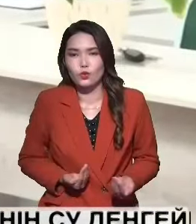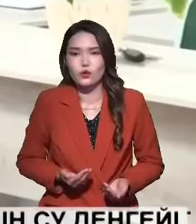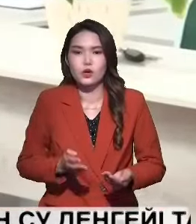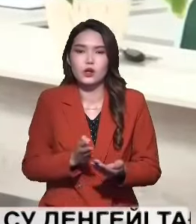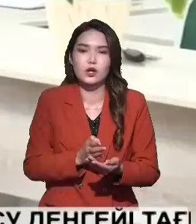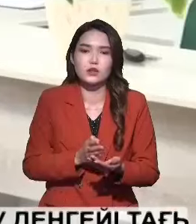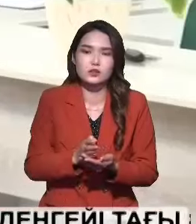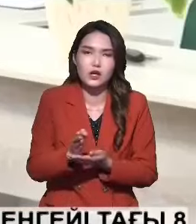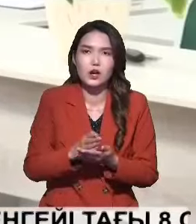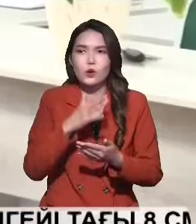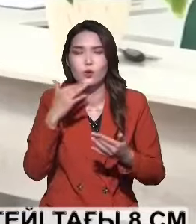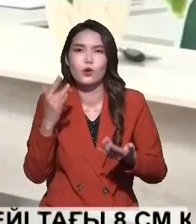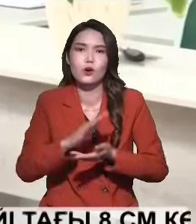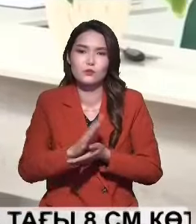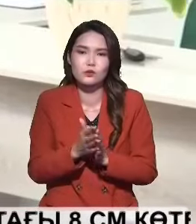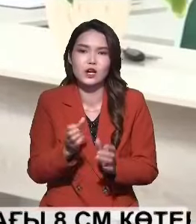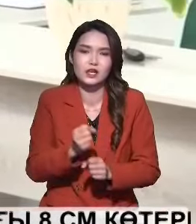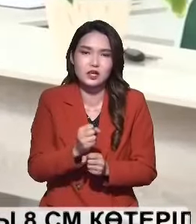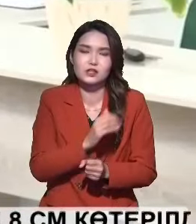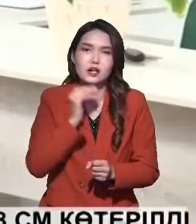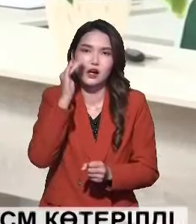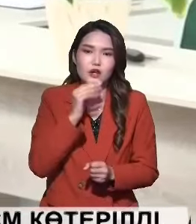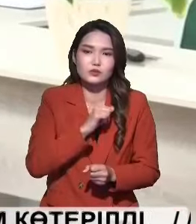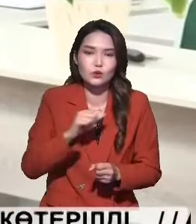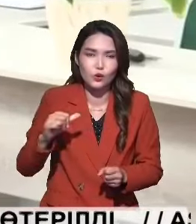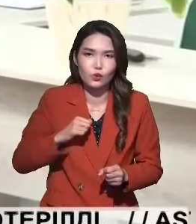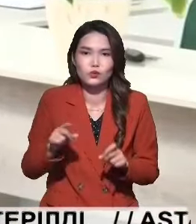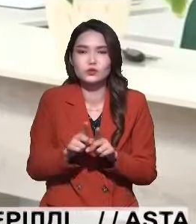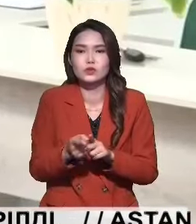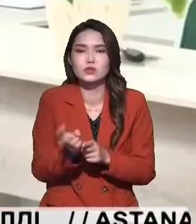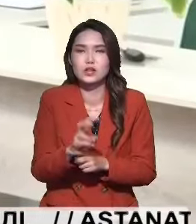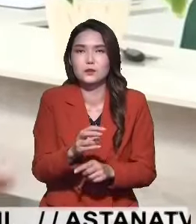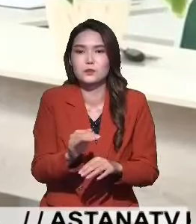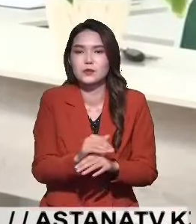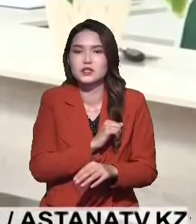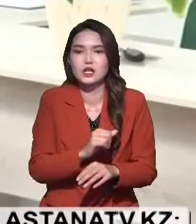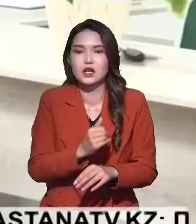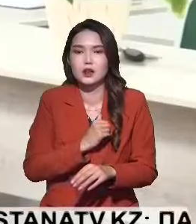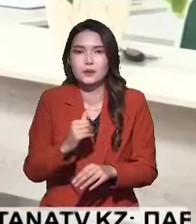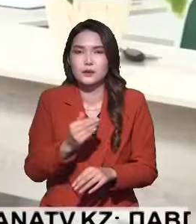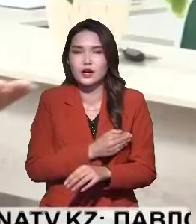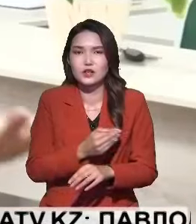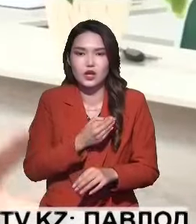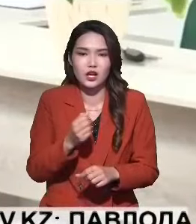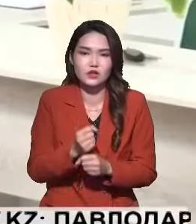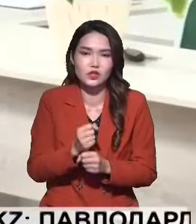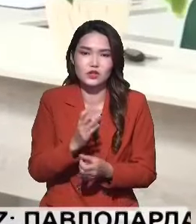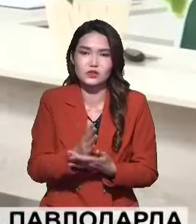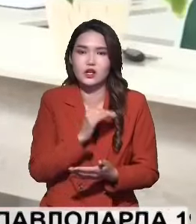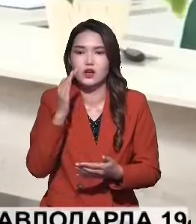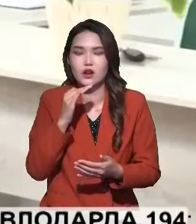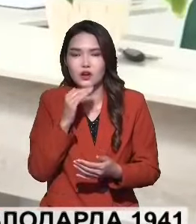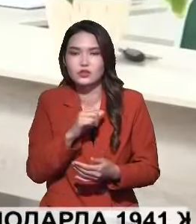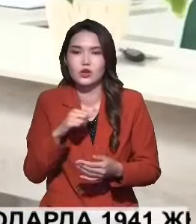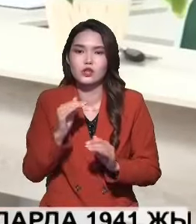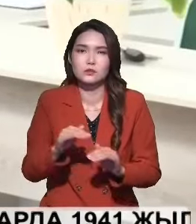ішінде болғаннан кейін көріп жатырмыз да, ата-аналар дүниеден өтіп кетіп жатыр. Және өзім куәгер болып жатырмын, жаңағы ата-ана дүниеден өтіп